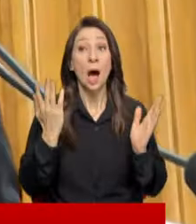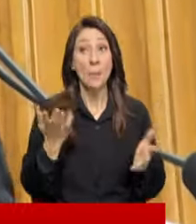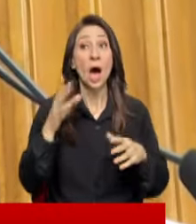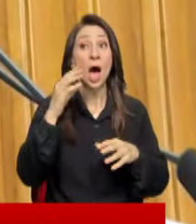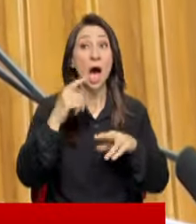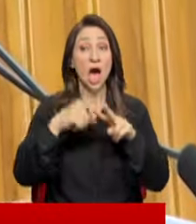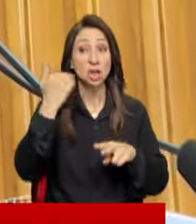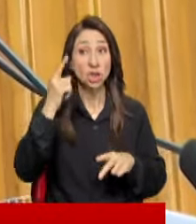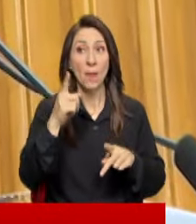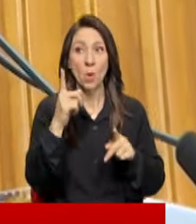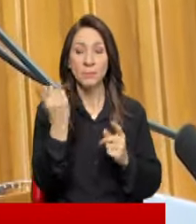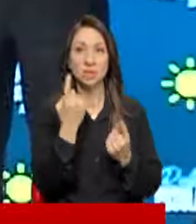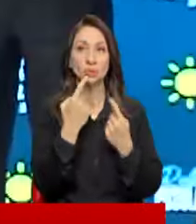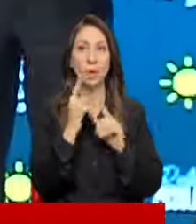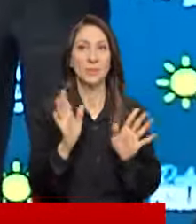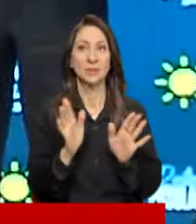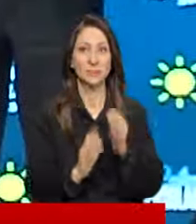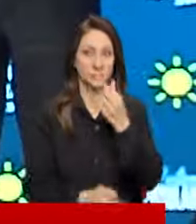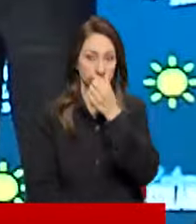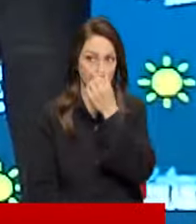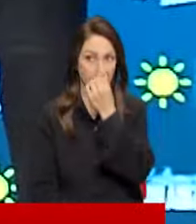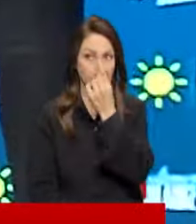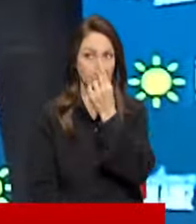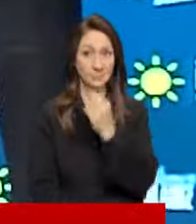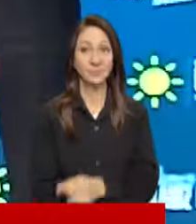Ama Akşener bu yönde bir sinyal vermedi.